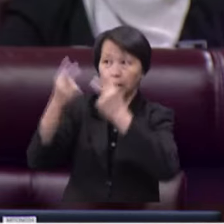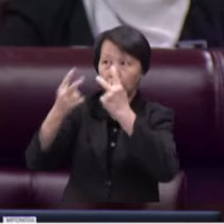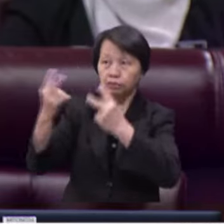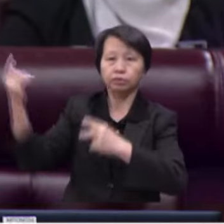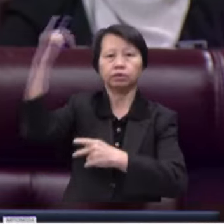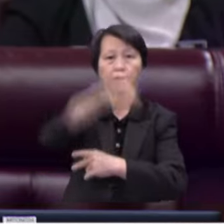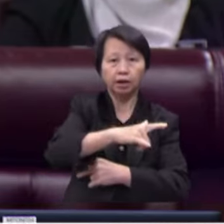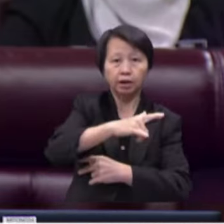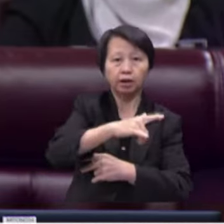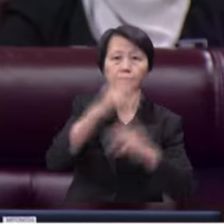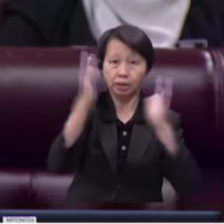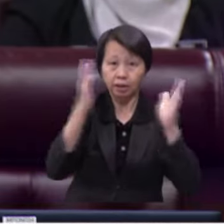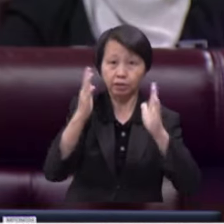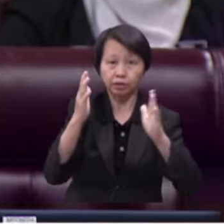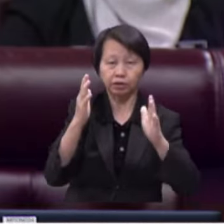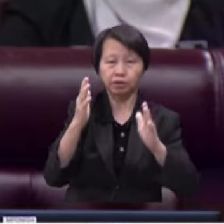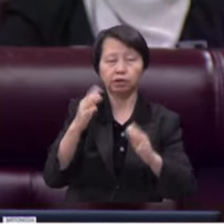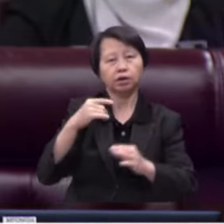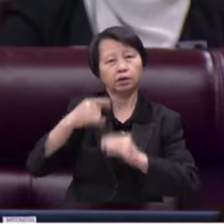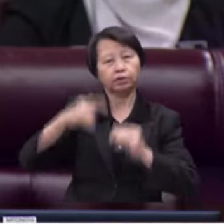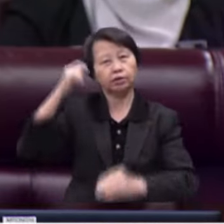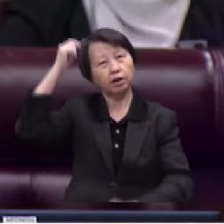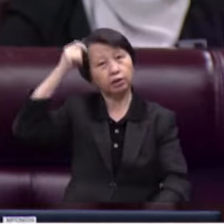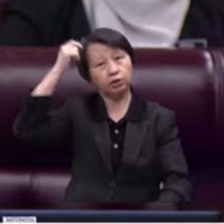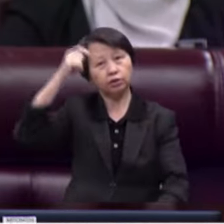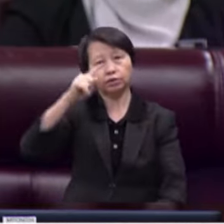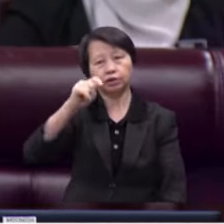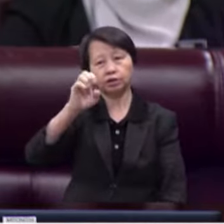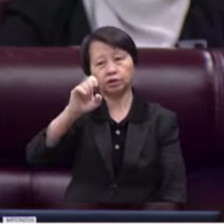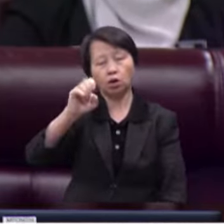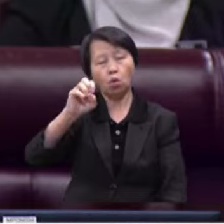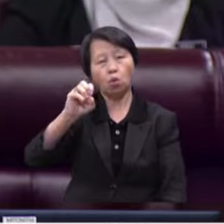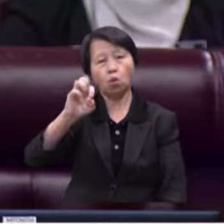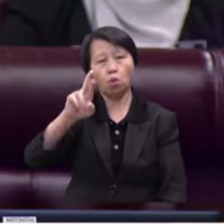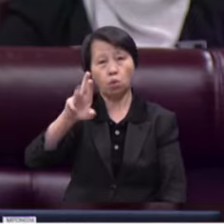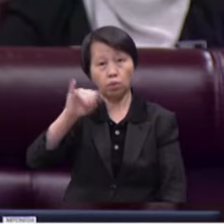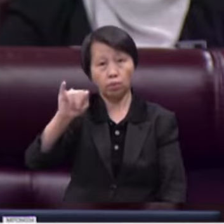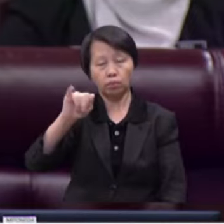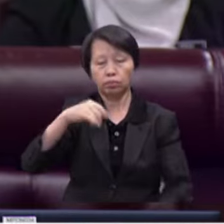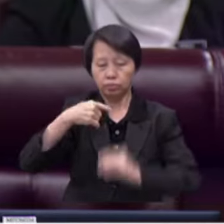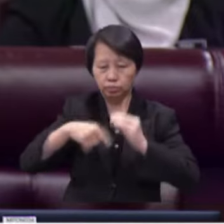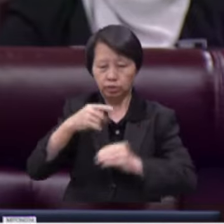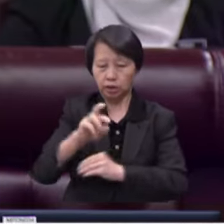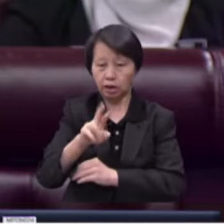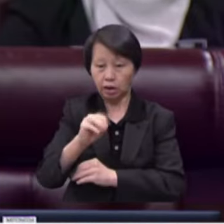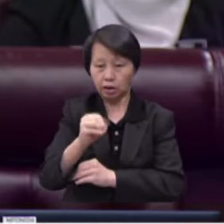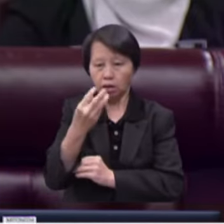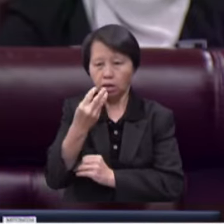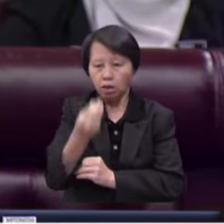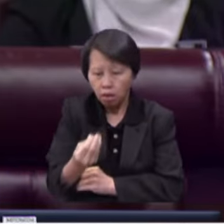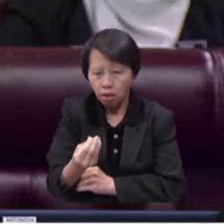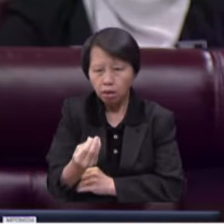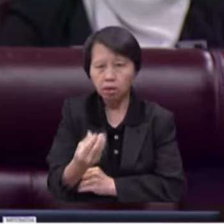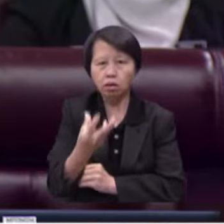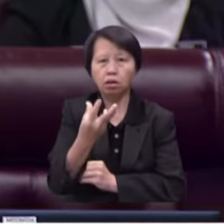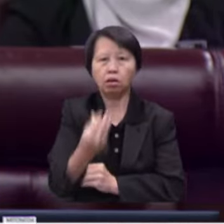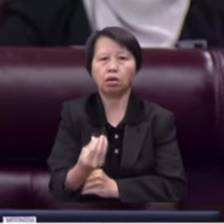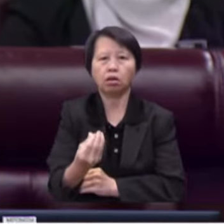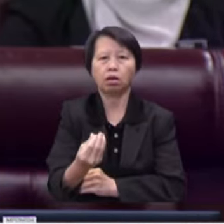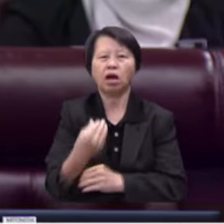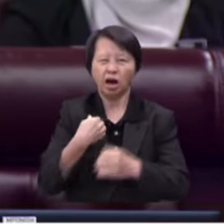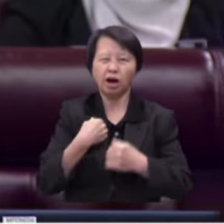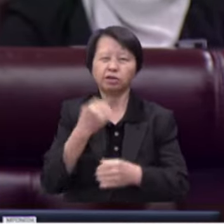dan dari segi teorinya apabila Ringgit menyusut ini ada beberapa